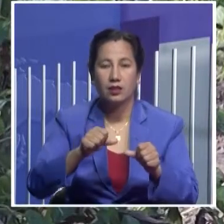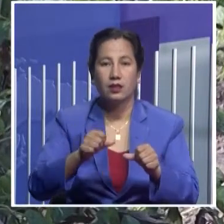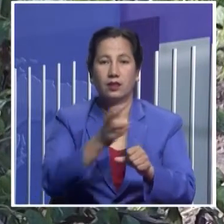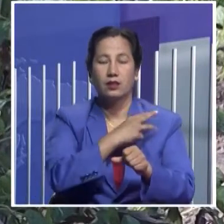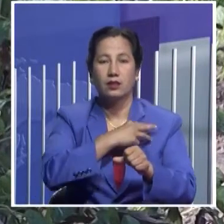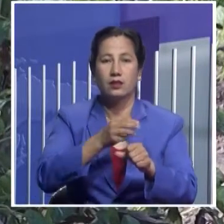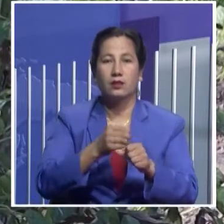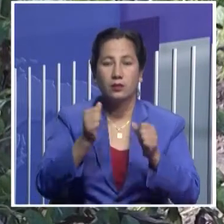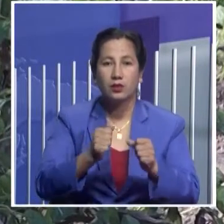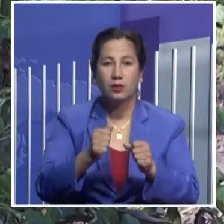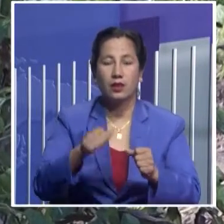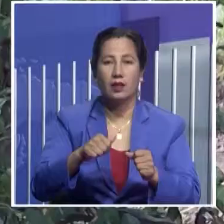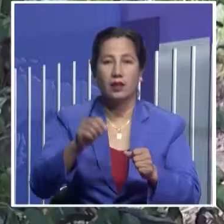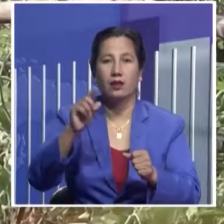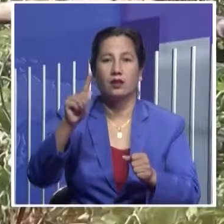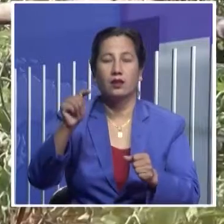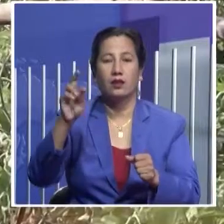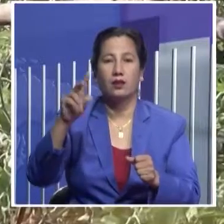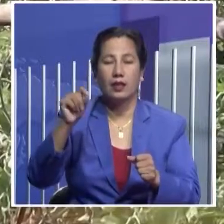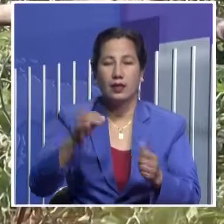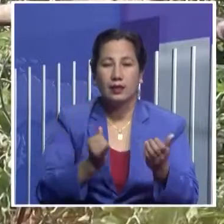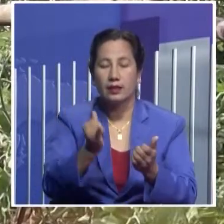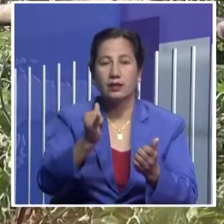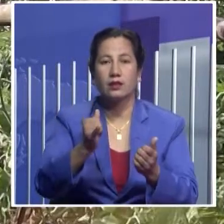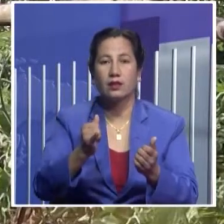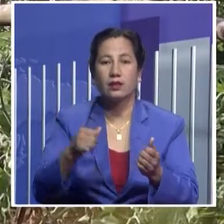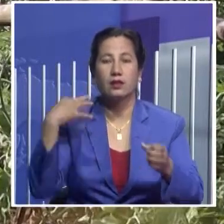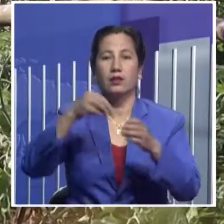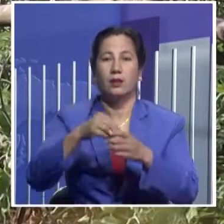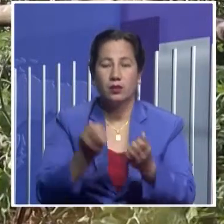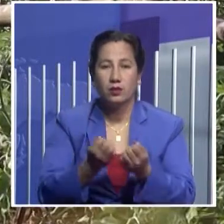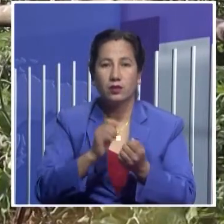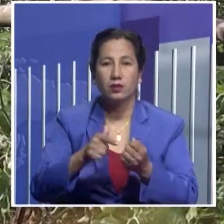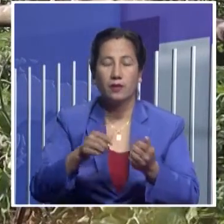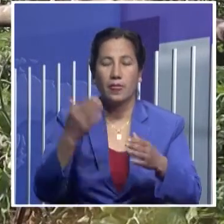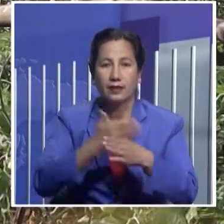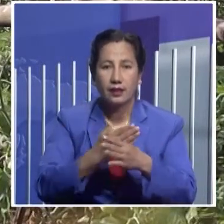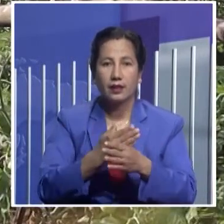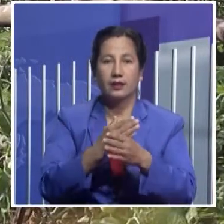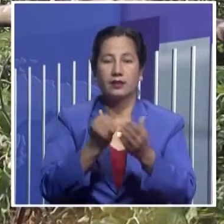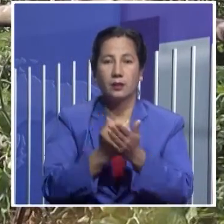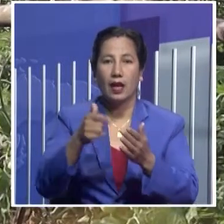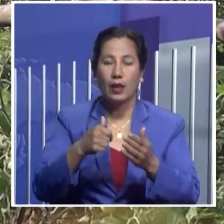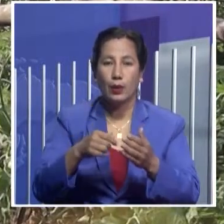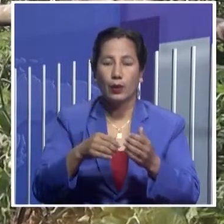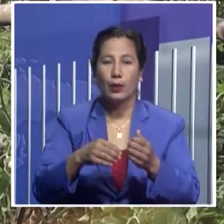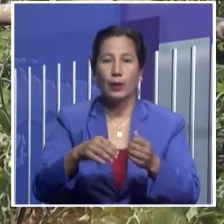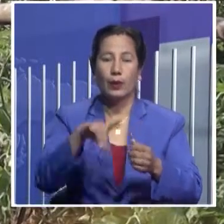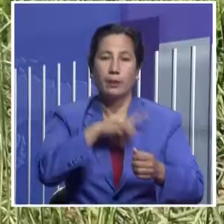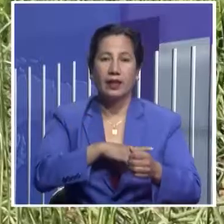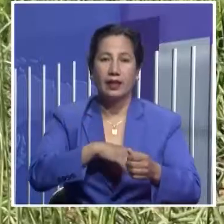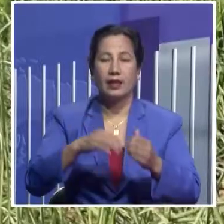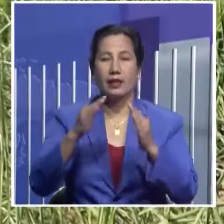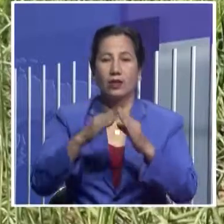बस्नु भएकी कमलापति अहिले करार खेती मार्फत आय आर्जनमा संलग्न हुनु भएको छ। तरकारी खेतीबाट आएको आम्दानीले दैनिक घर खर्च